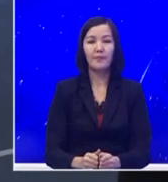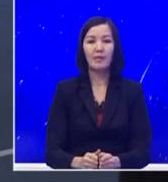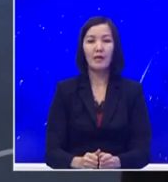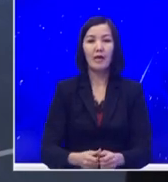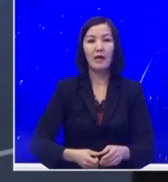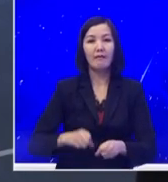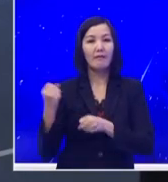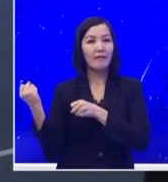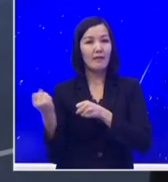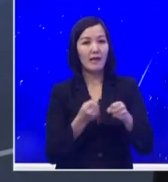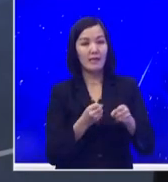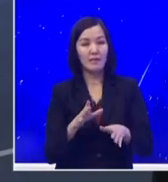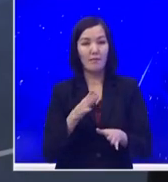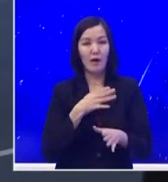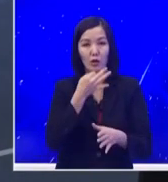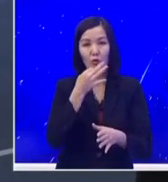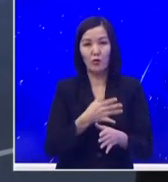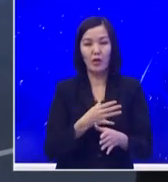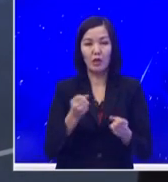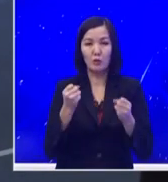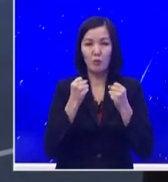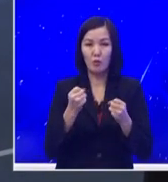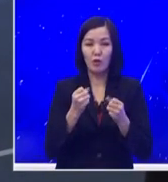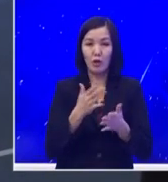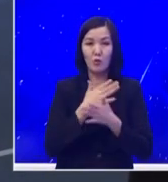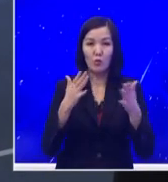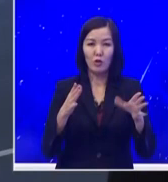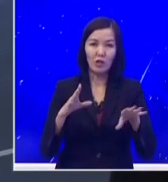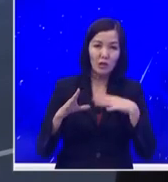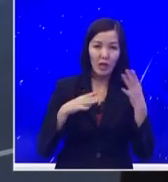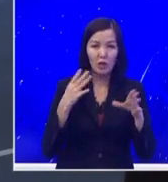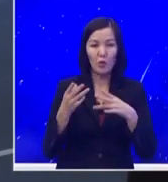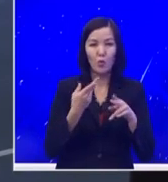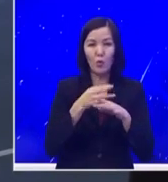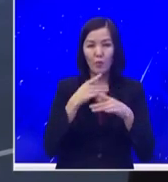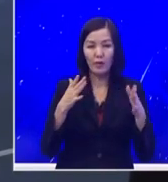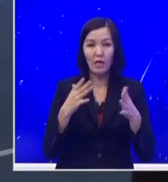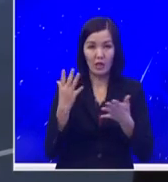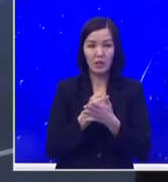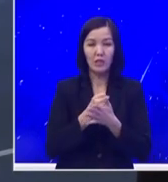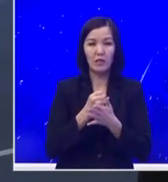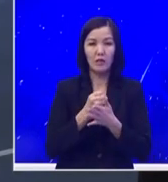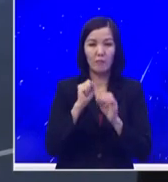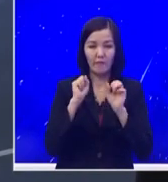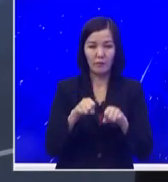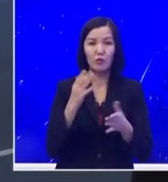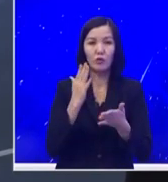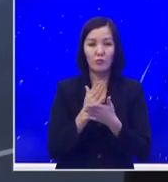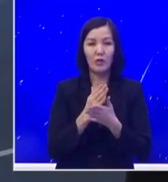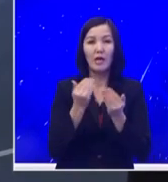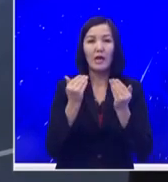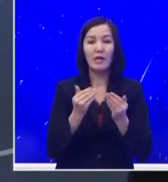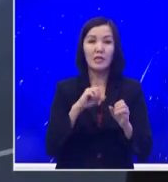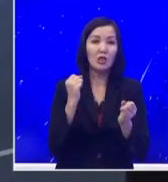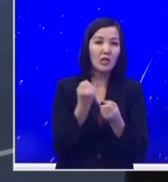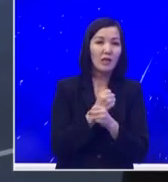Теннис маған өте ұнайды. Бұл спорт түрінде жеңіске жету үшін ерінбей көп дайындалу керек. Сонда ғана жетістікке жету үшін мүмкіндік туады. Қазір